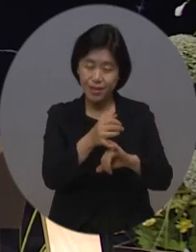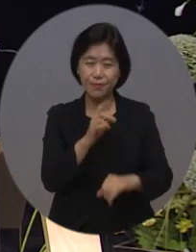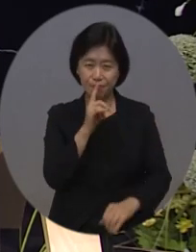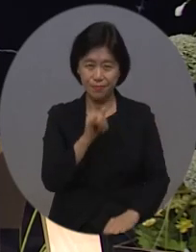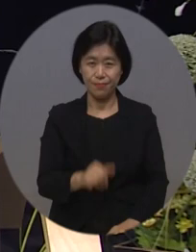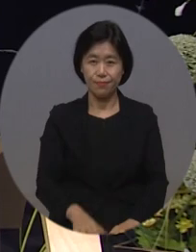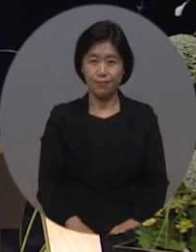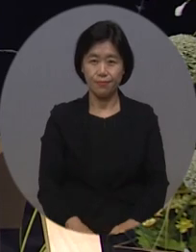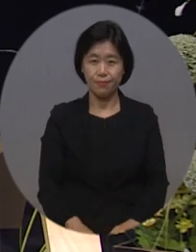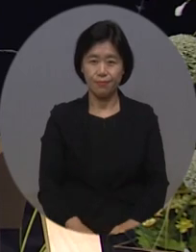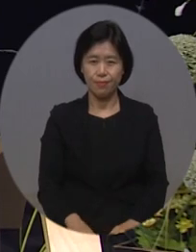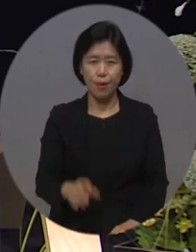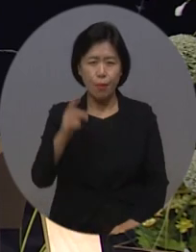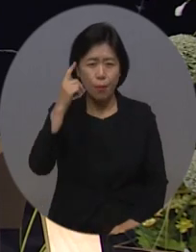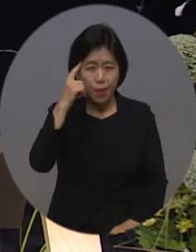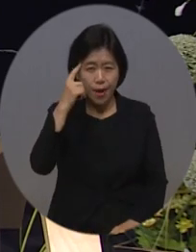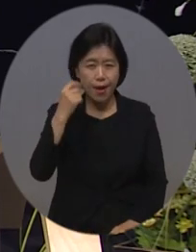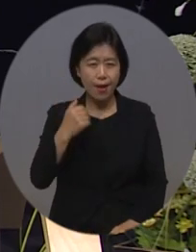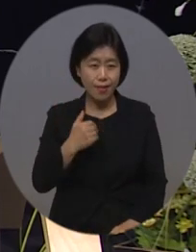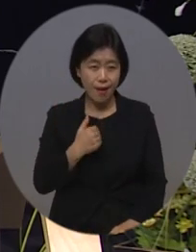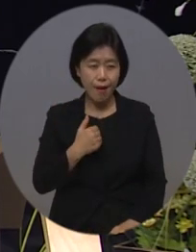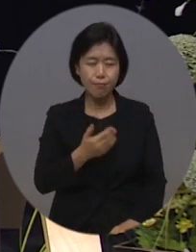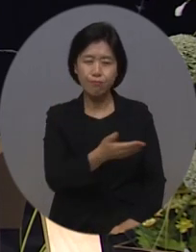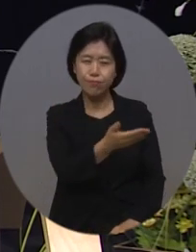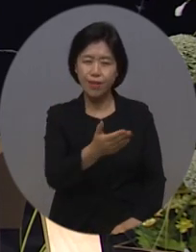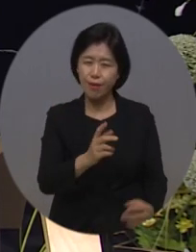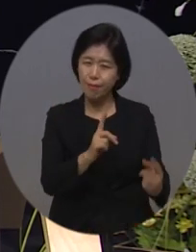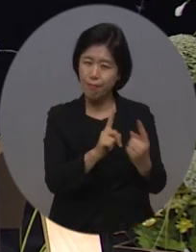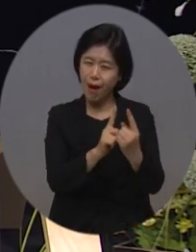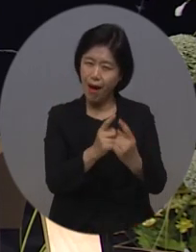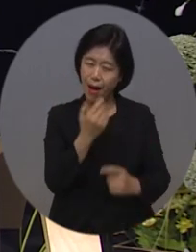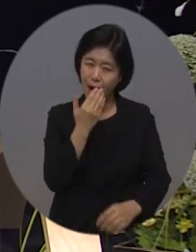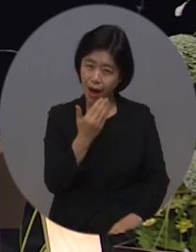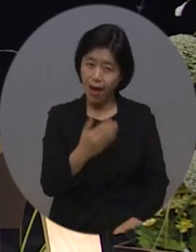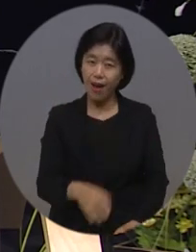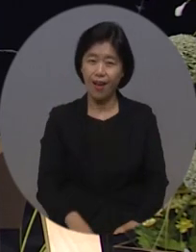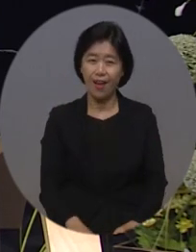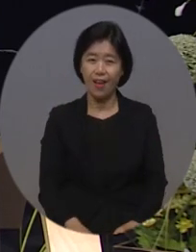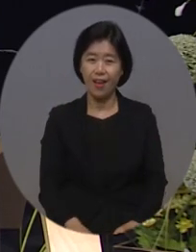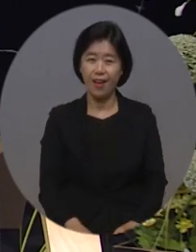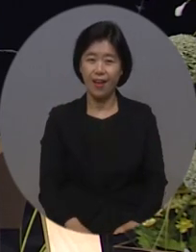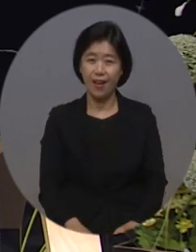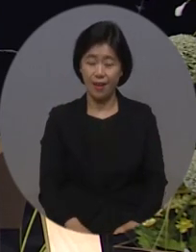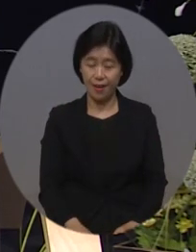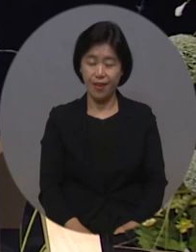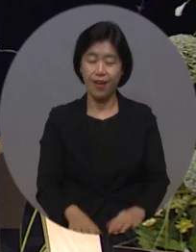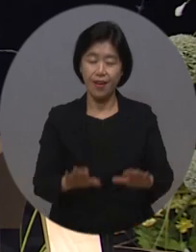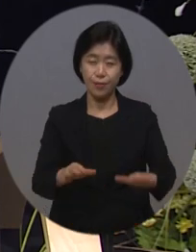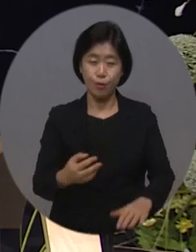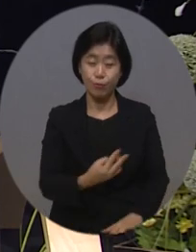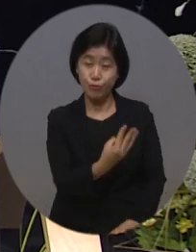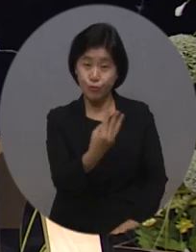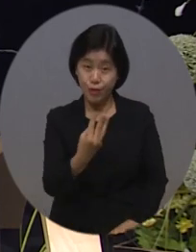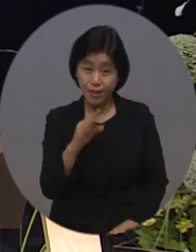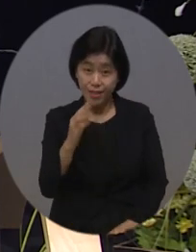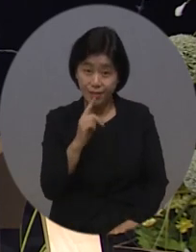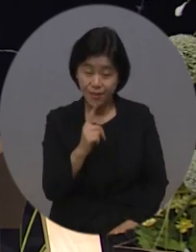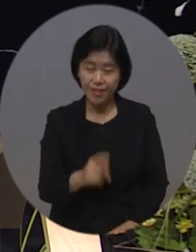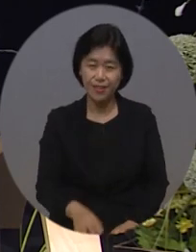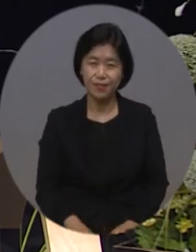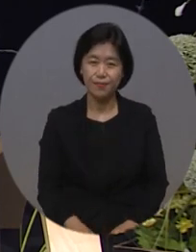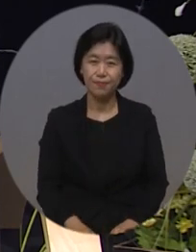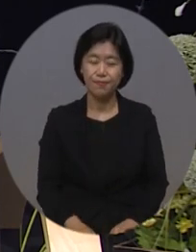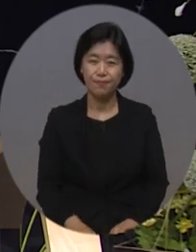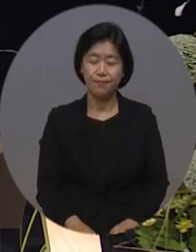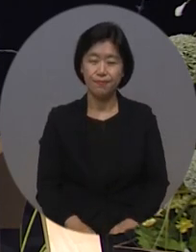나에게 그들이었으며 그들에게 나여서 결국 우리가 되게 했을까 생각하게 됩니다.